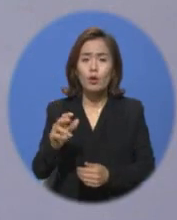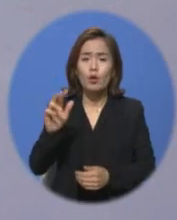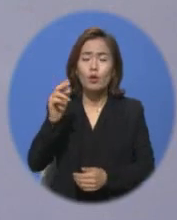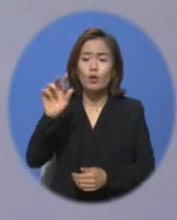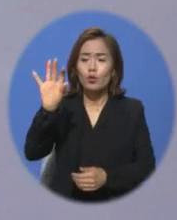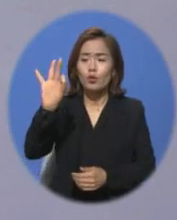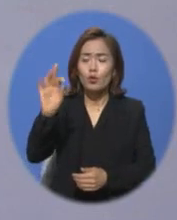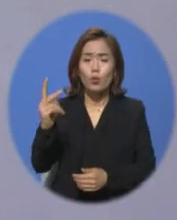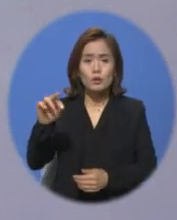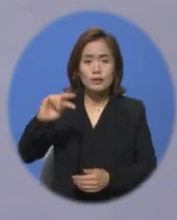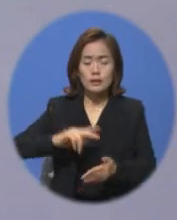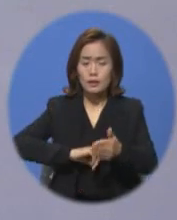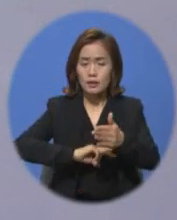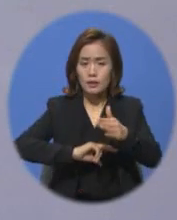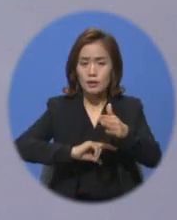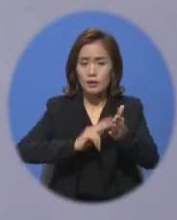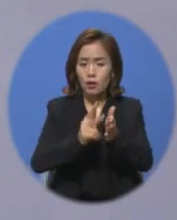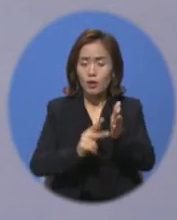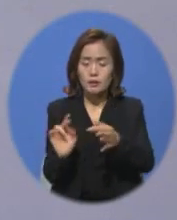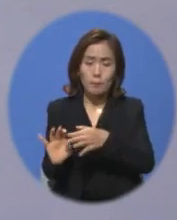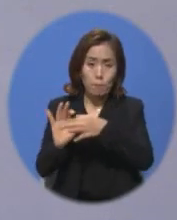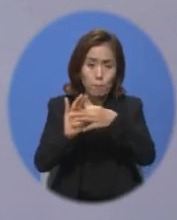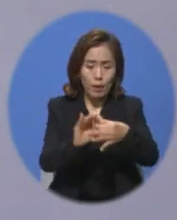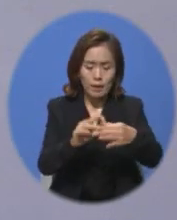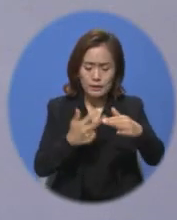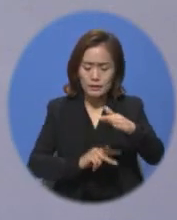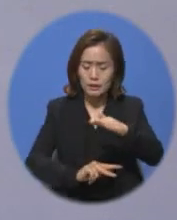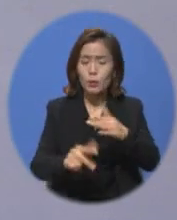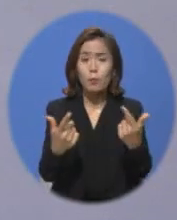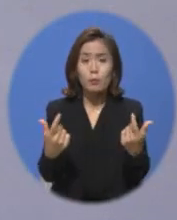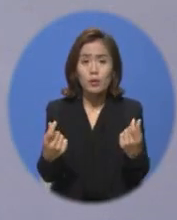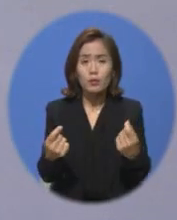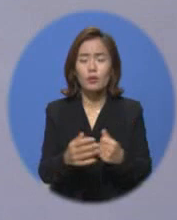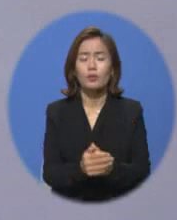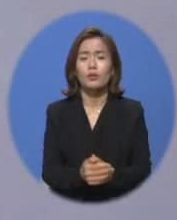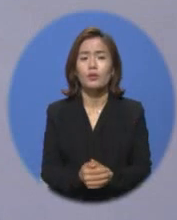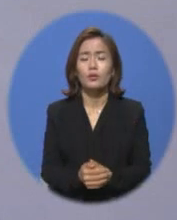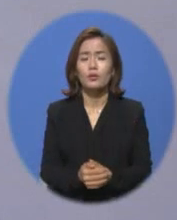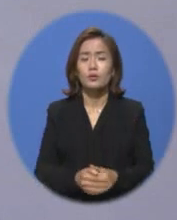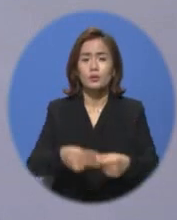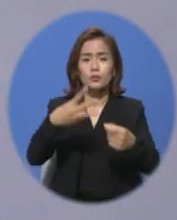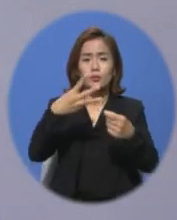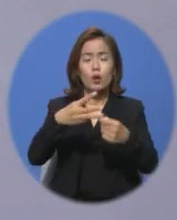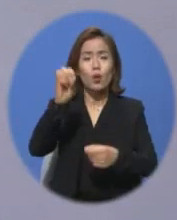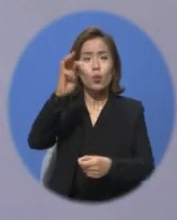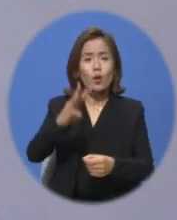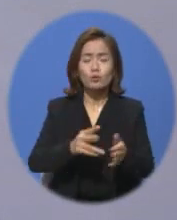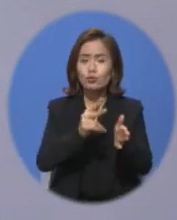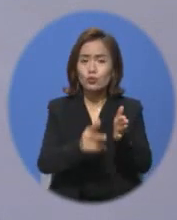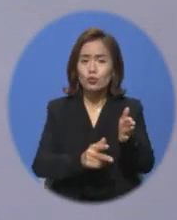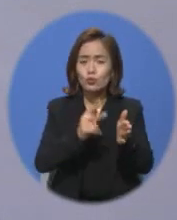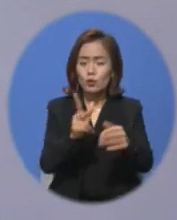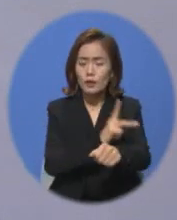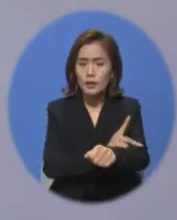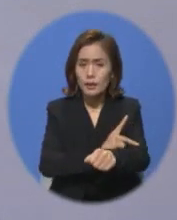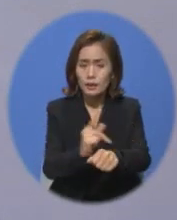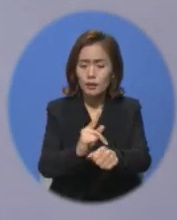서울의광명역에서용산역까지이어지는노선처럼우남동과신안동같은지역의모든철도노선을지하화하는방안을추진할것입니다 .셋째,KTX열차가